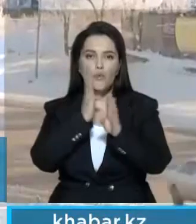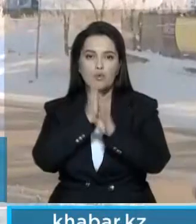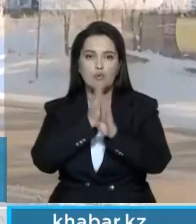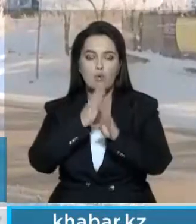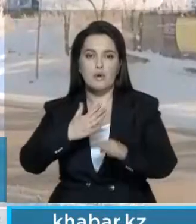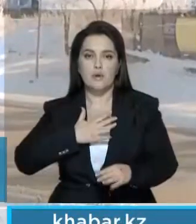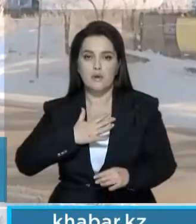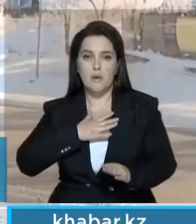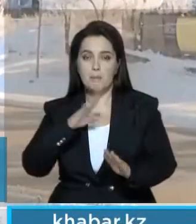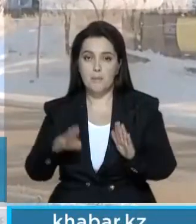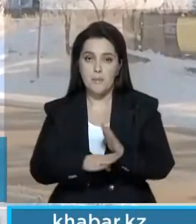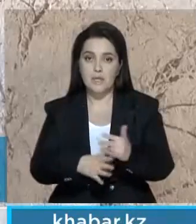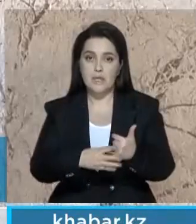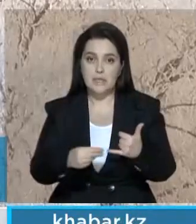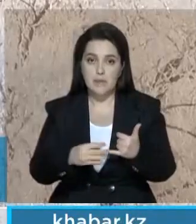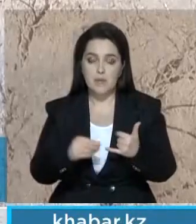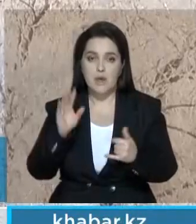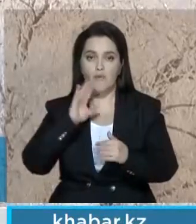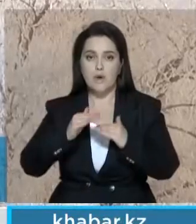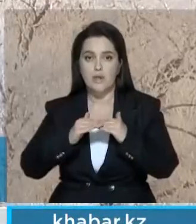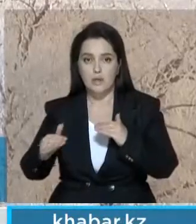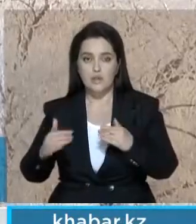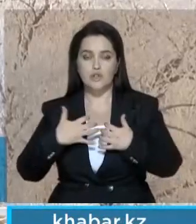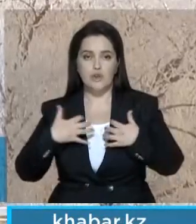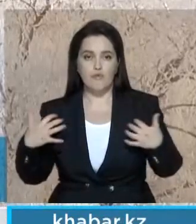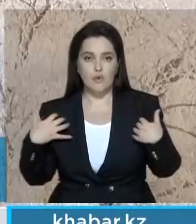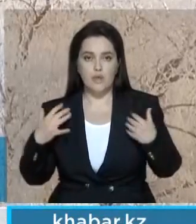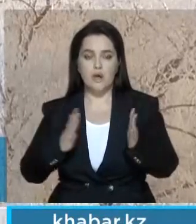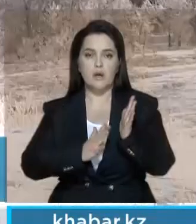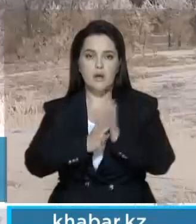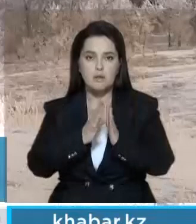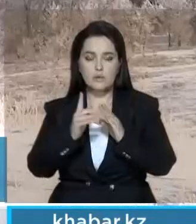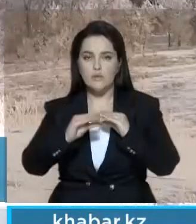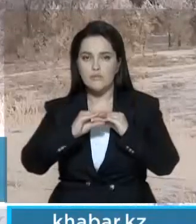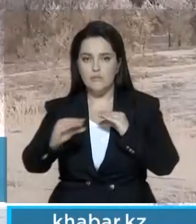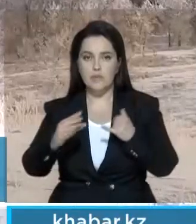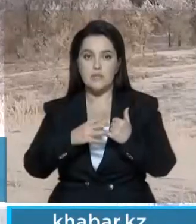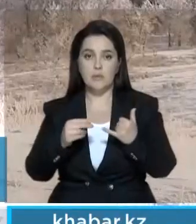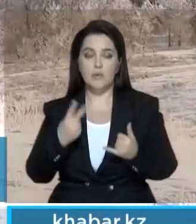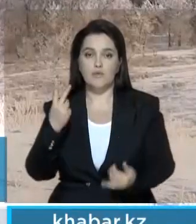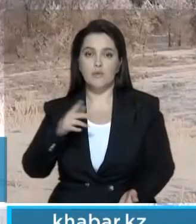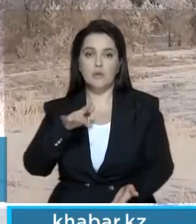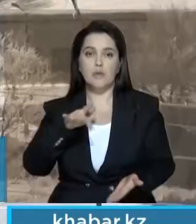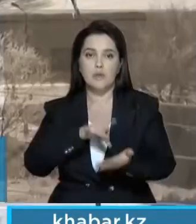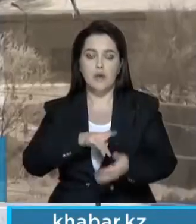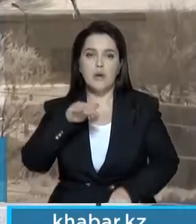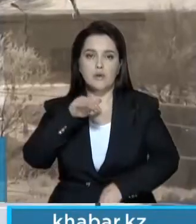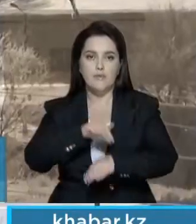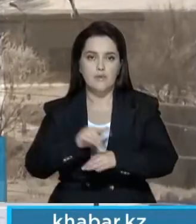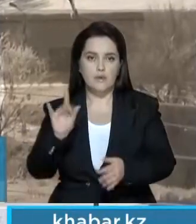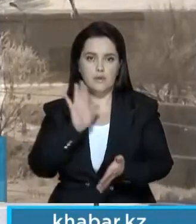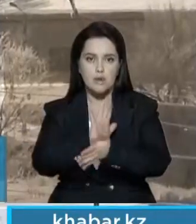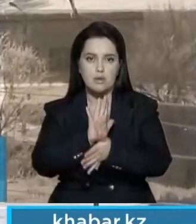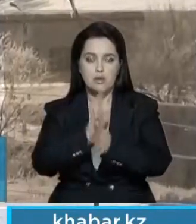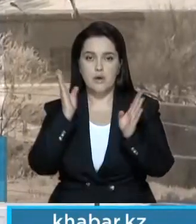подземные поверхностные воды животных и растения а также почвенный состав В итоге в двух городах выявили высокий уровень загрязнения